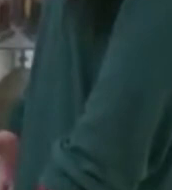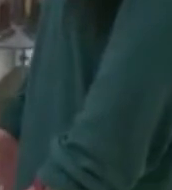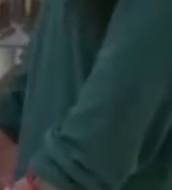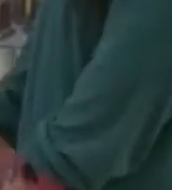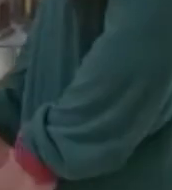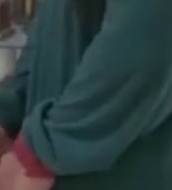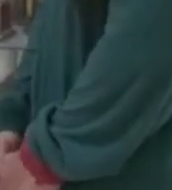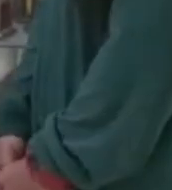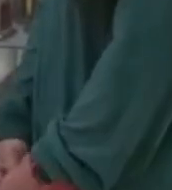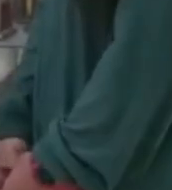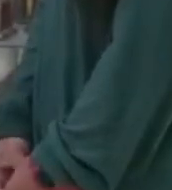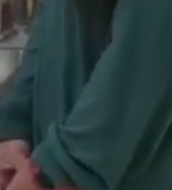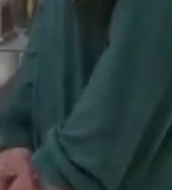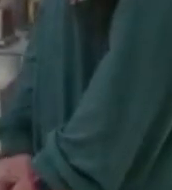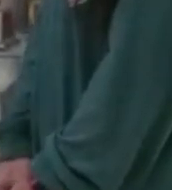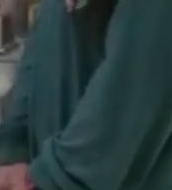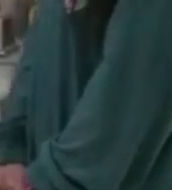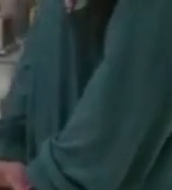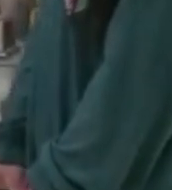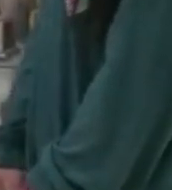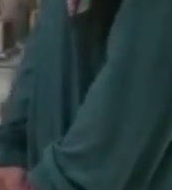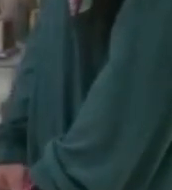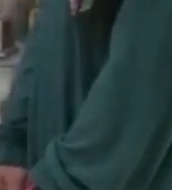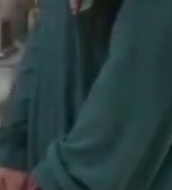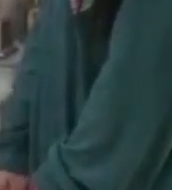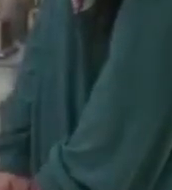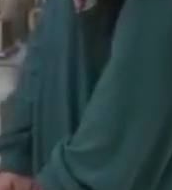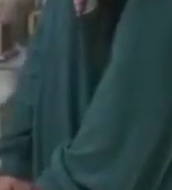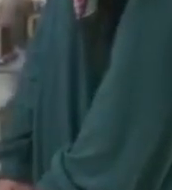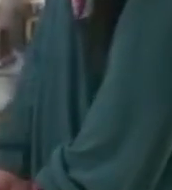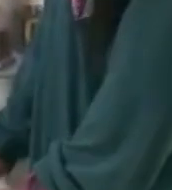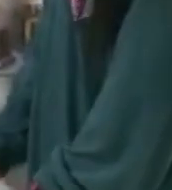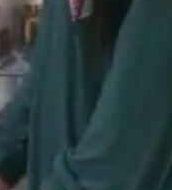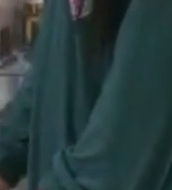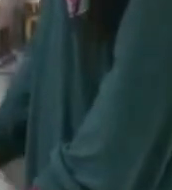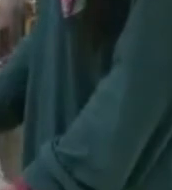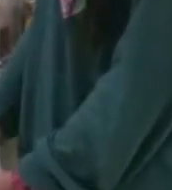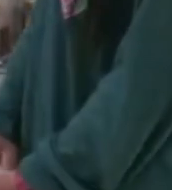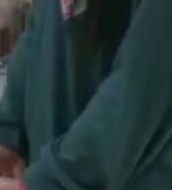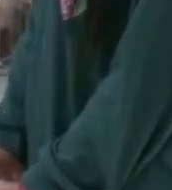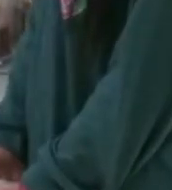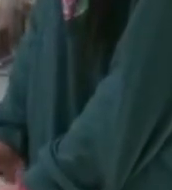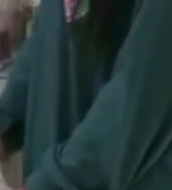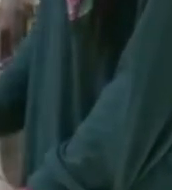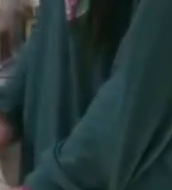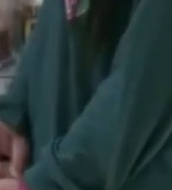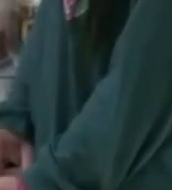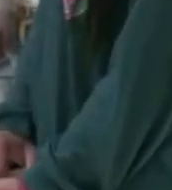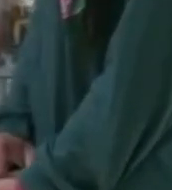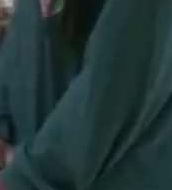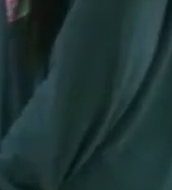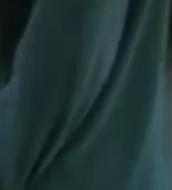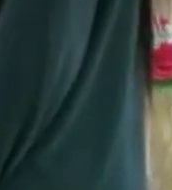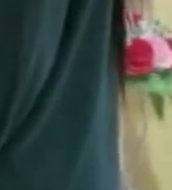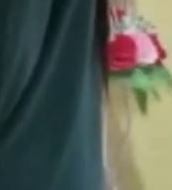kesakitan bukannya sakit hangat ya sekejap saja di sini saya sudah Sinar rekan 6 contoh